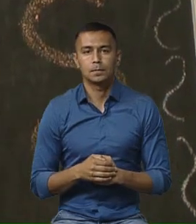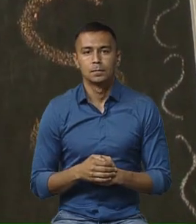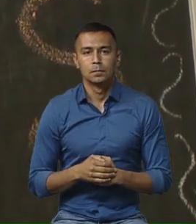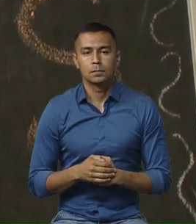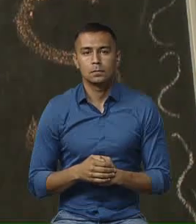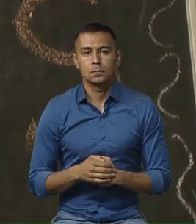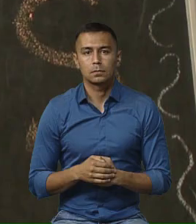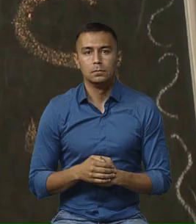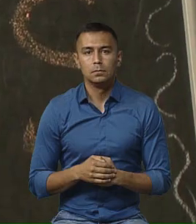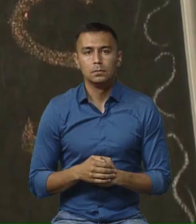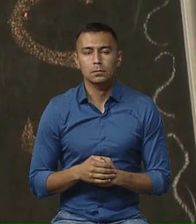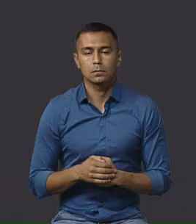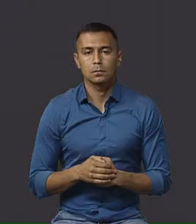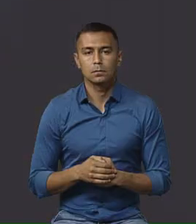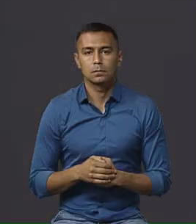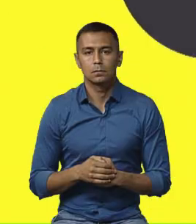Суспільному. Хмельницький.